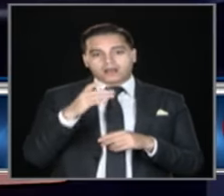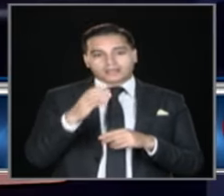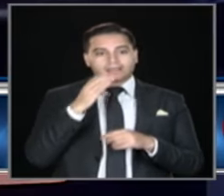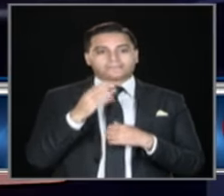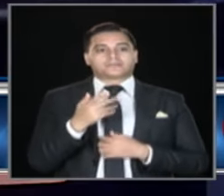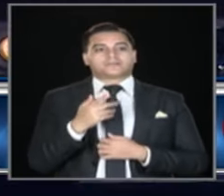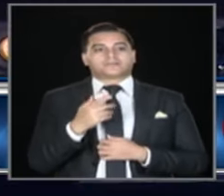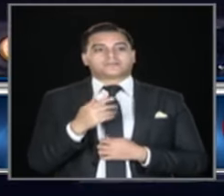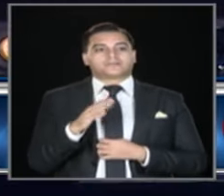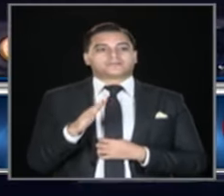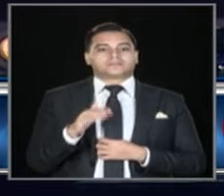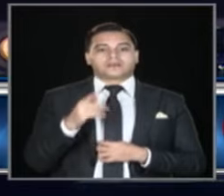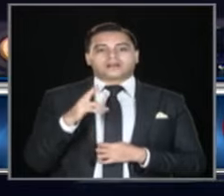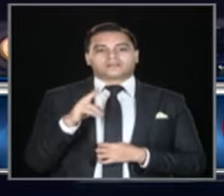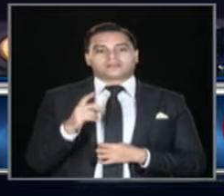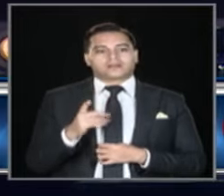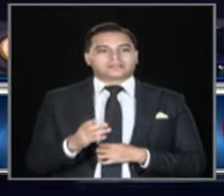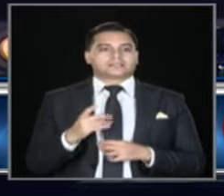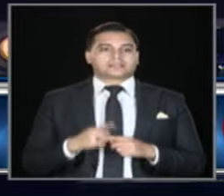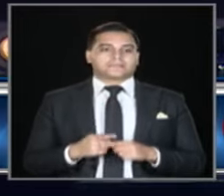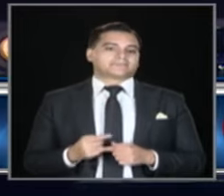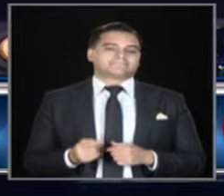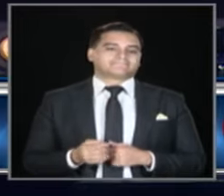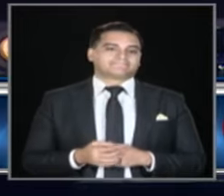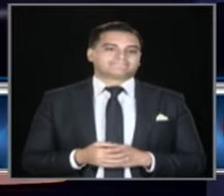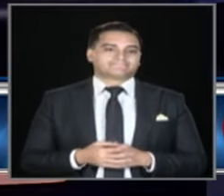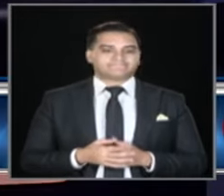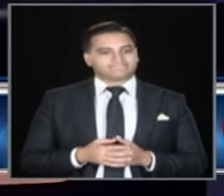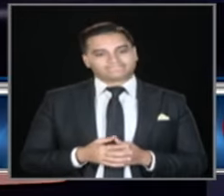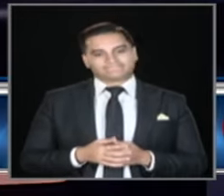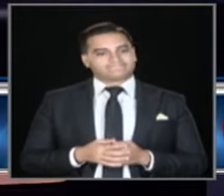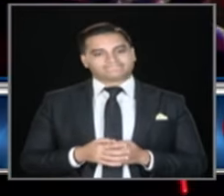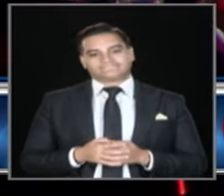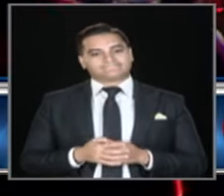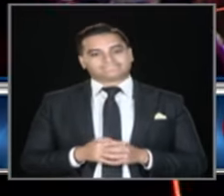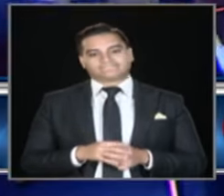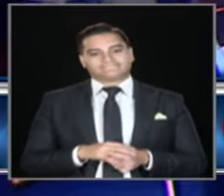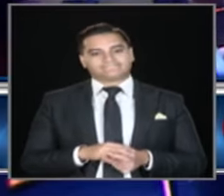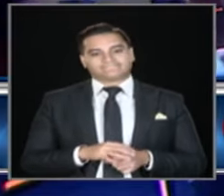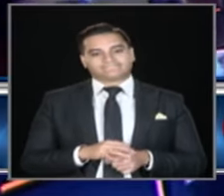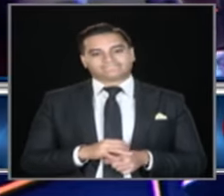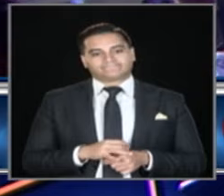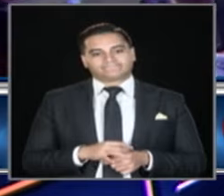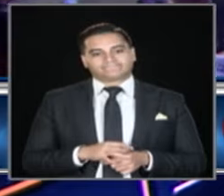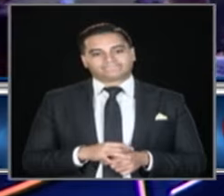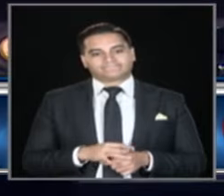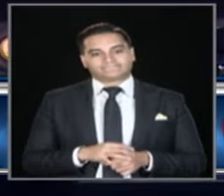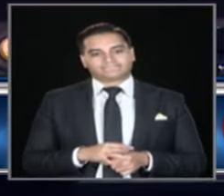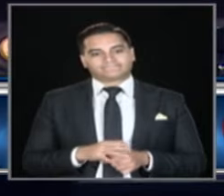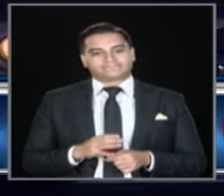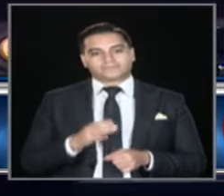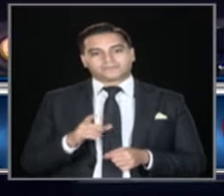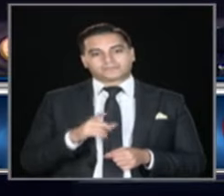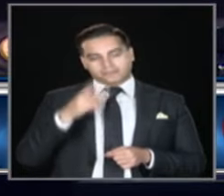سرتر هاردلك يا ميار سرتر اجابه خطئه الاجابه